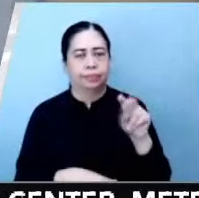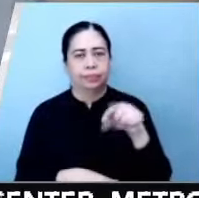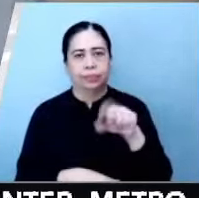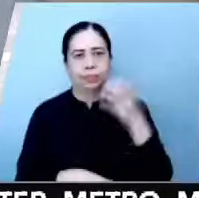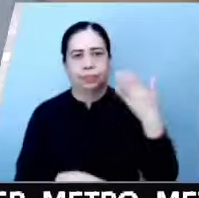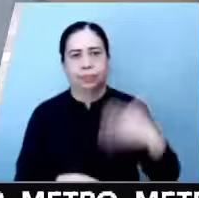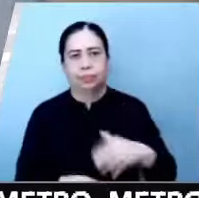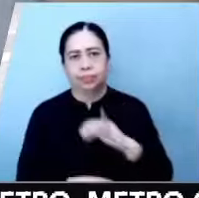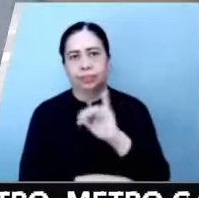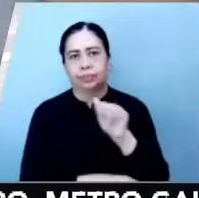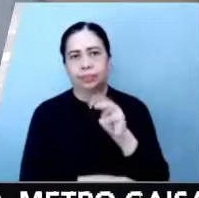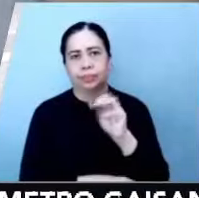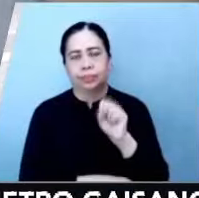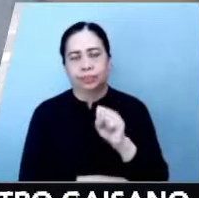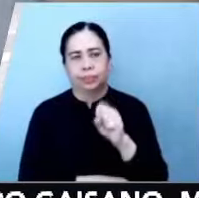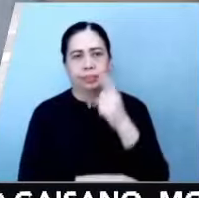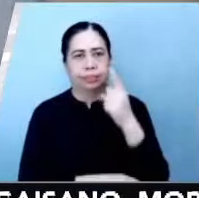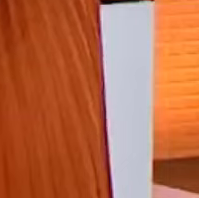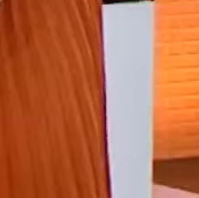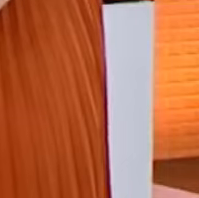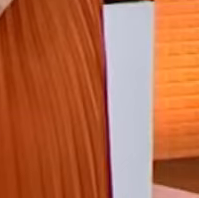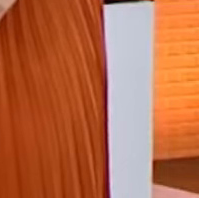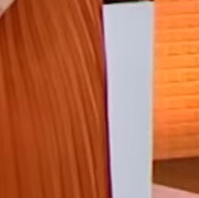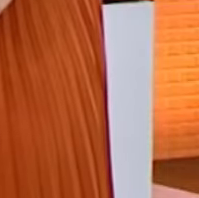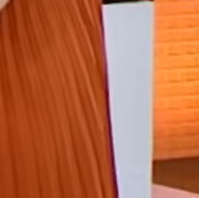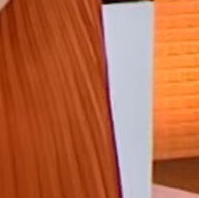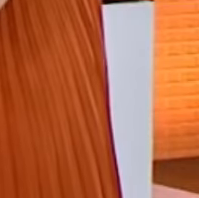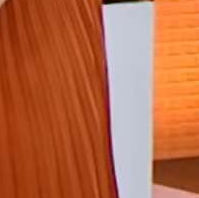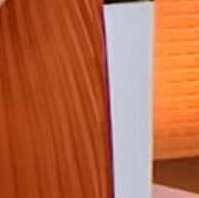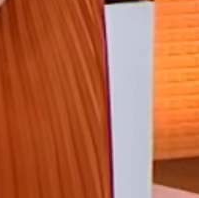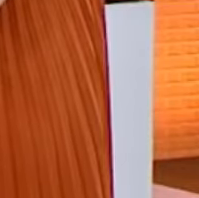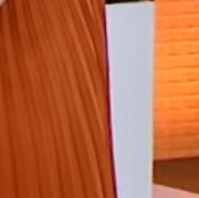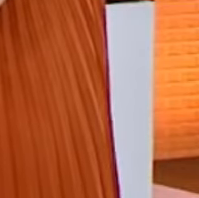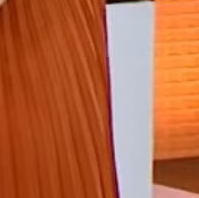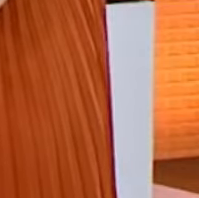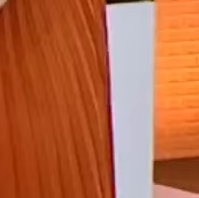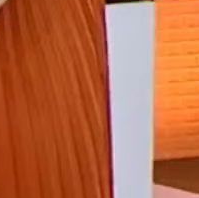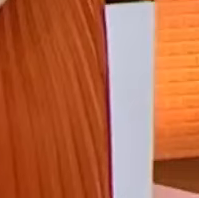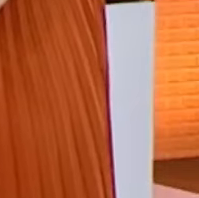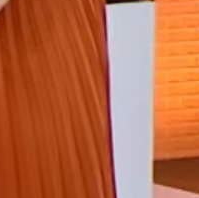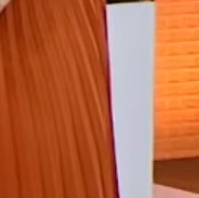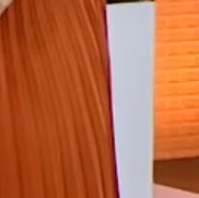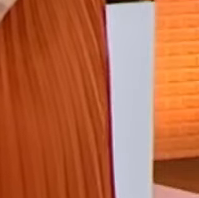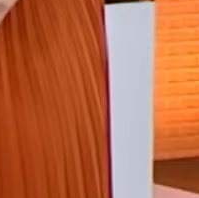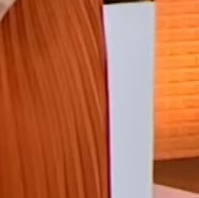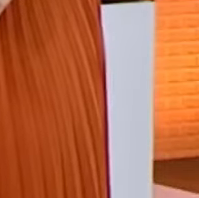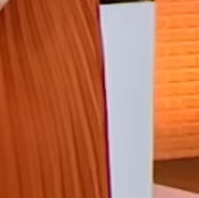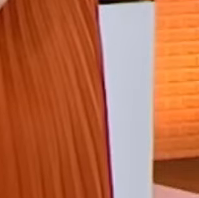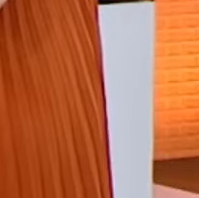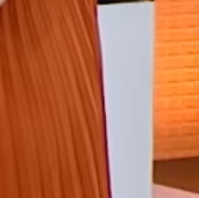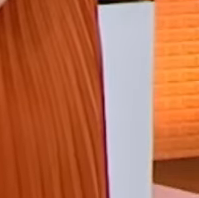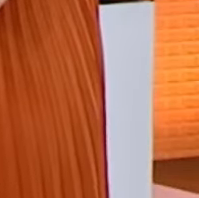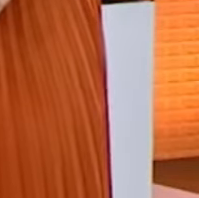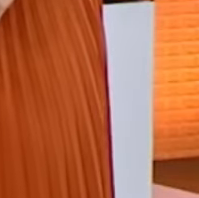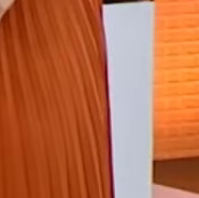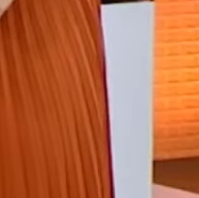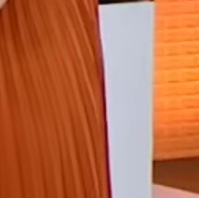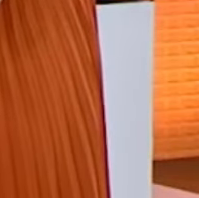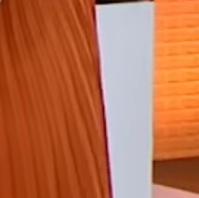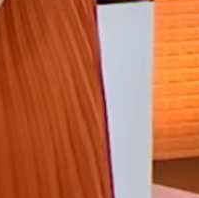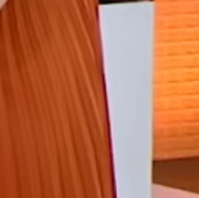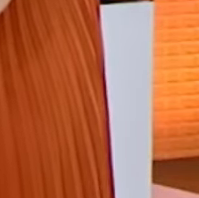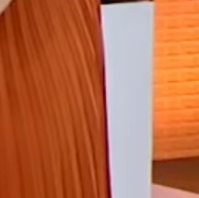Agustin para sa G integrated news mga kapuso para una ka sa mga balita mag-subscribe sa GMA integrated news sa YouTube sa